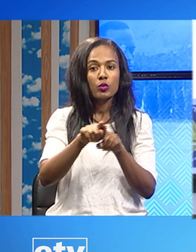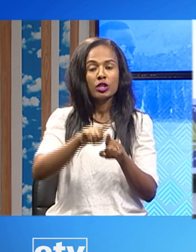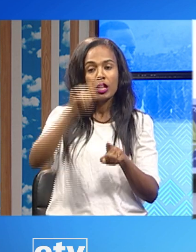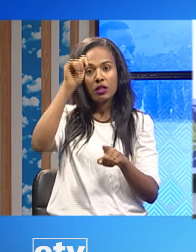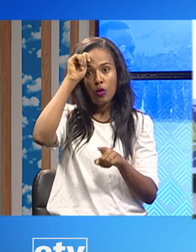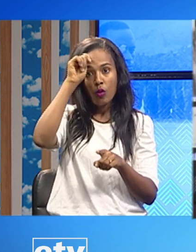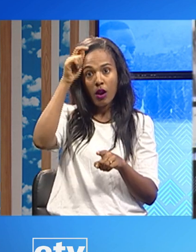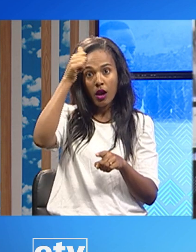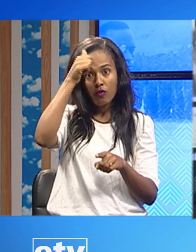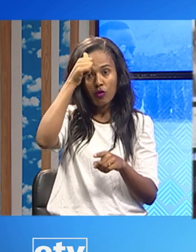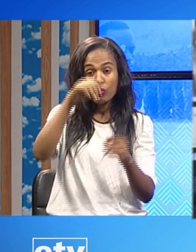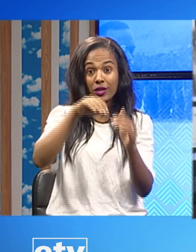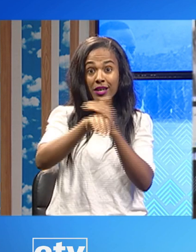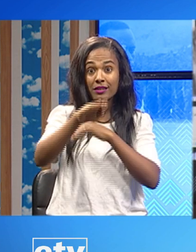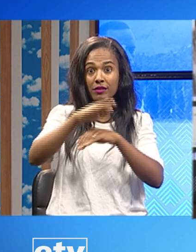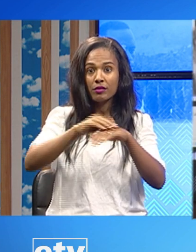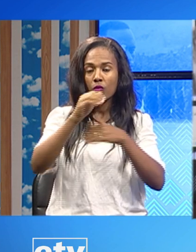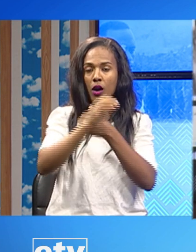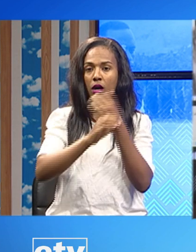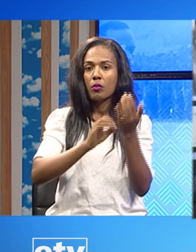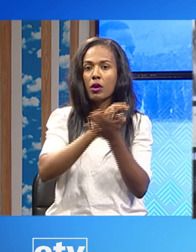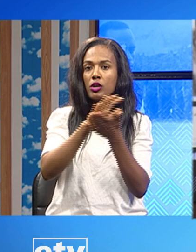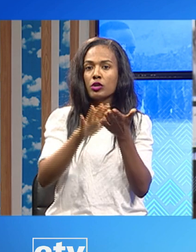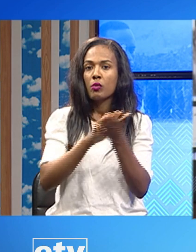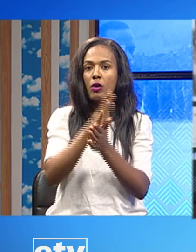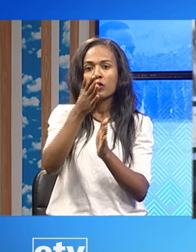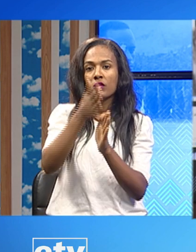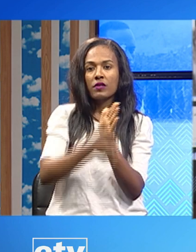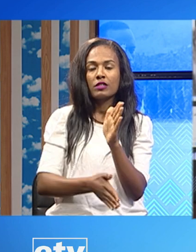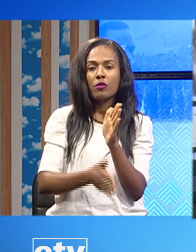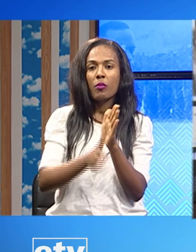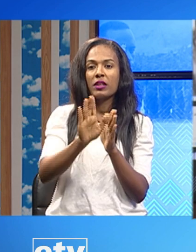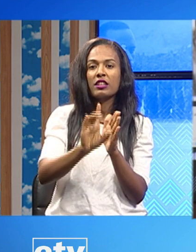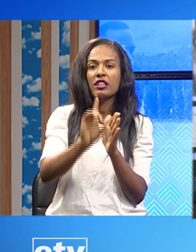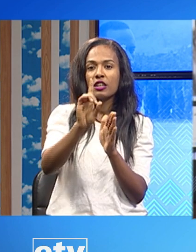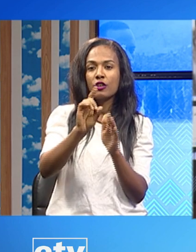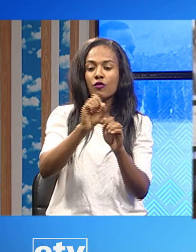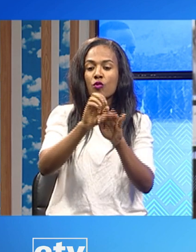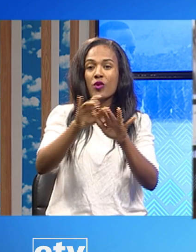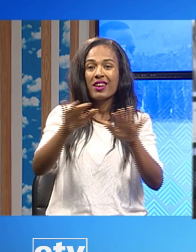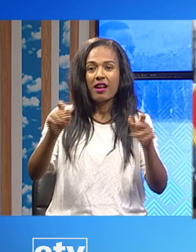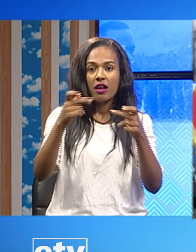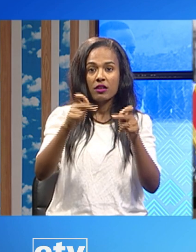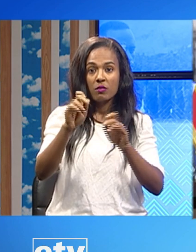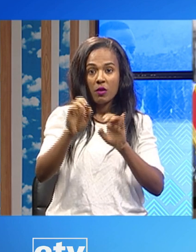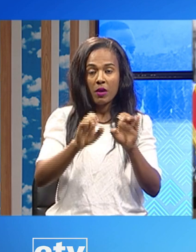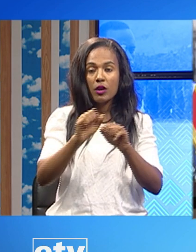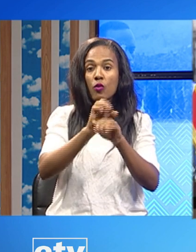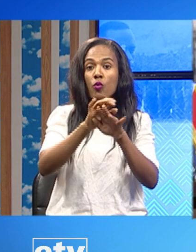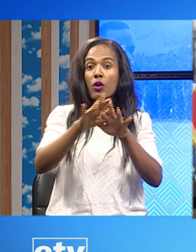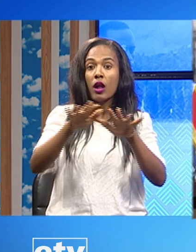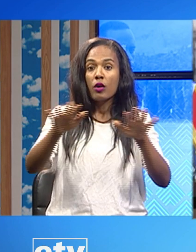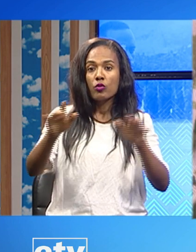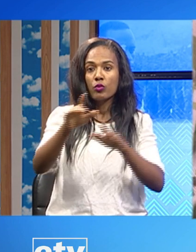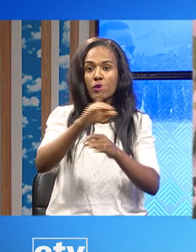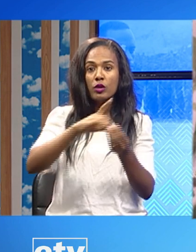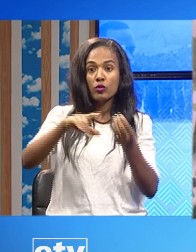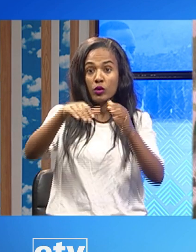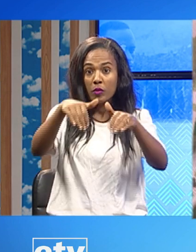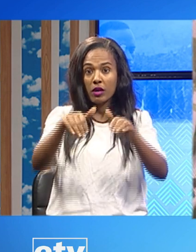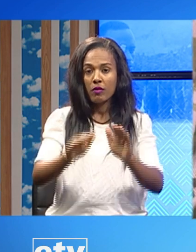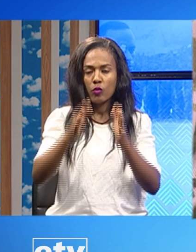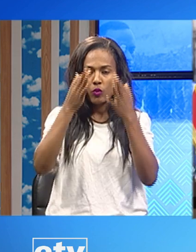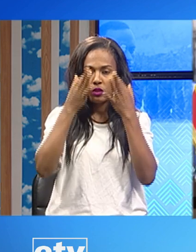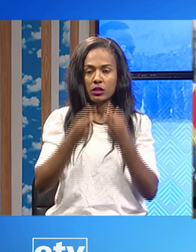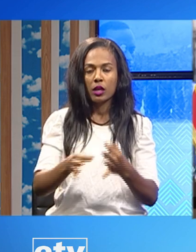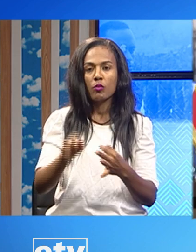ተኮላይ ፎክሩም የከተት ጥሪው ሀገር በአሸባሪው ትህነግ የተፈጸመባትን የግፍ ወረራ ድል በማድረግ ወራሪውን በክልሉ ለመቅበር ወሳኝ ጥሪ